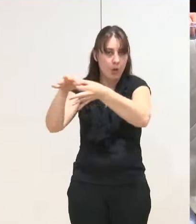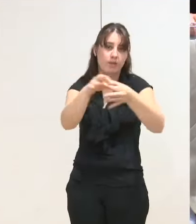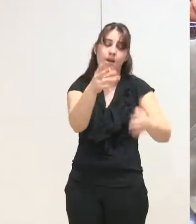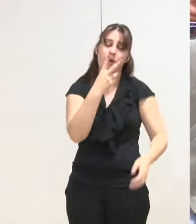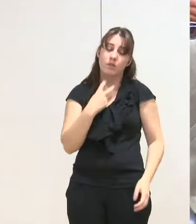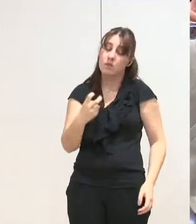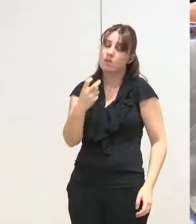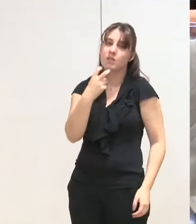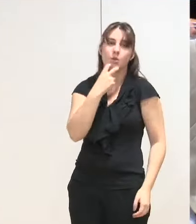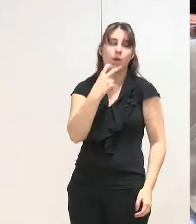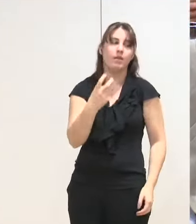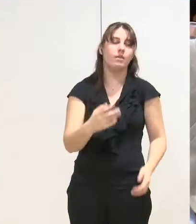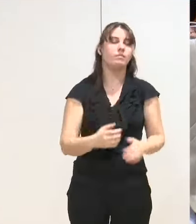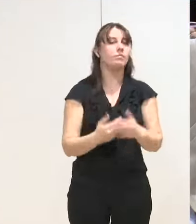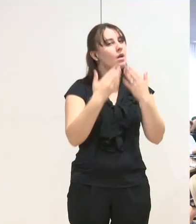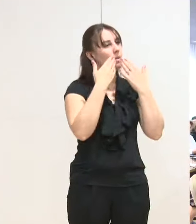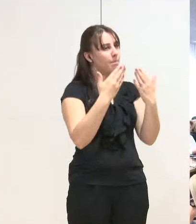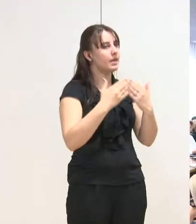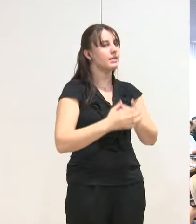citoyenne je vous